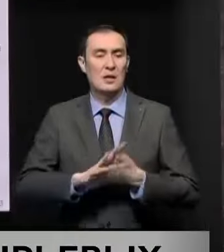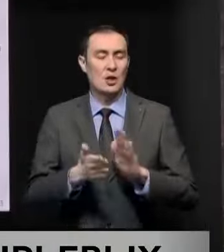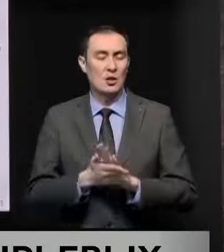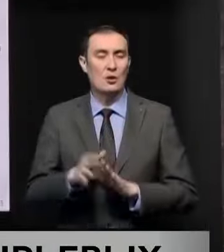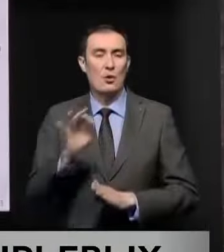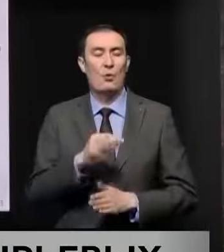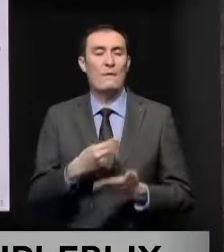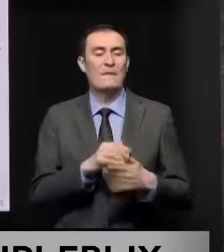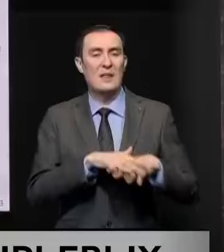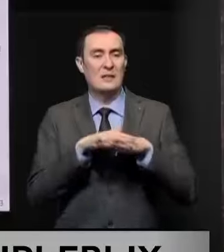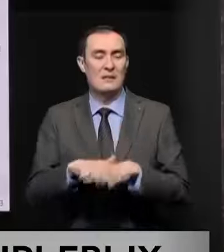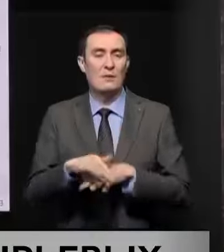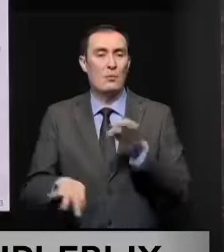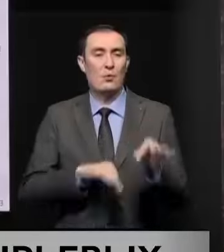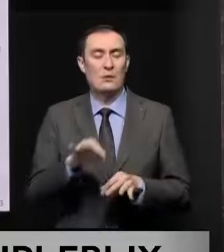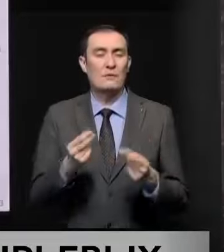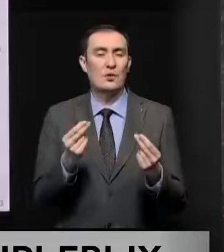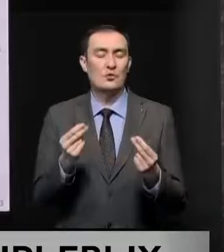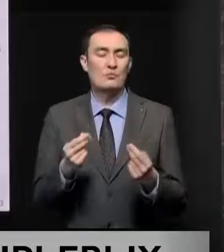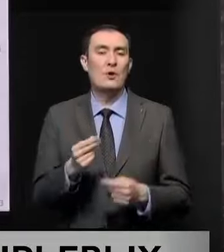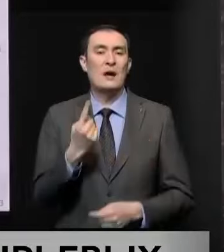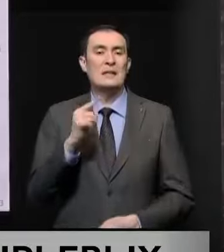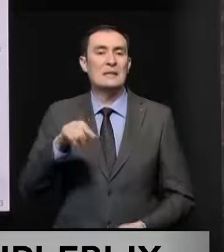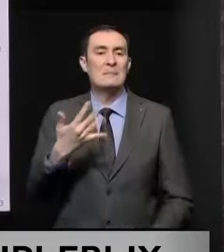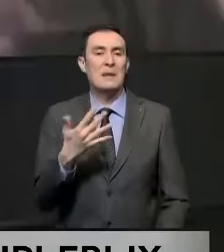соглашение о финансировании проектов на сумму